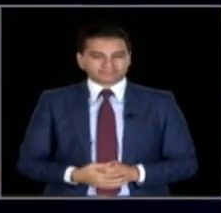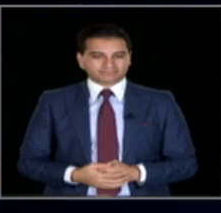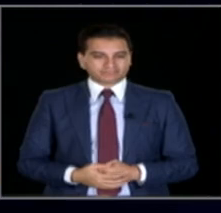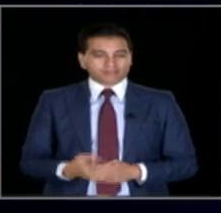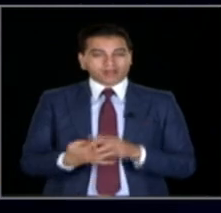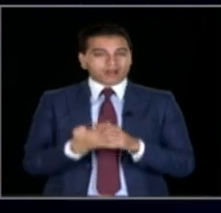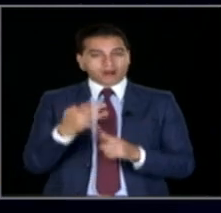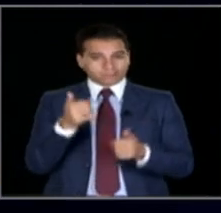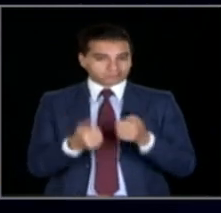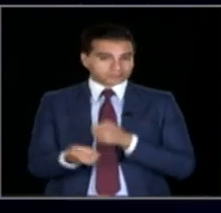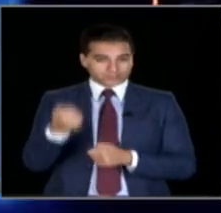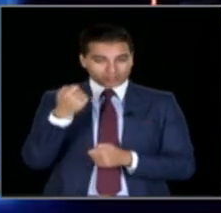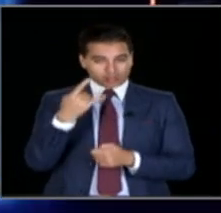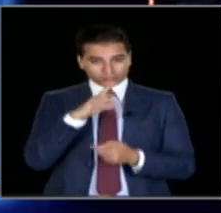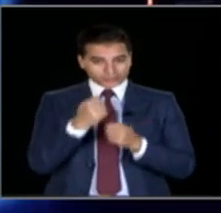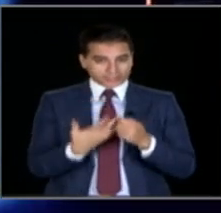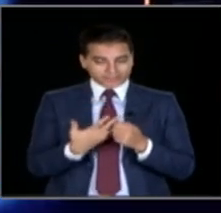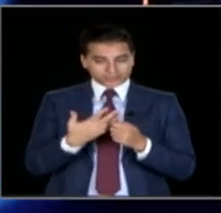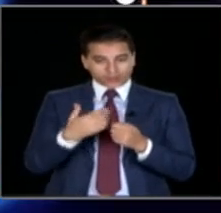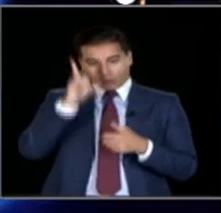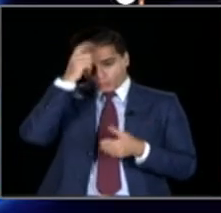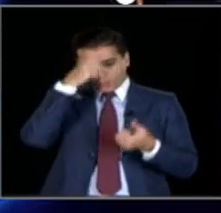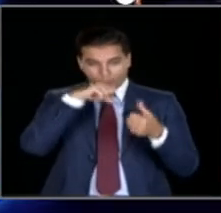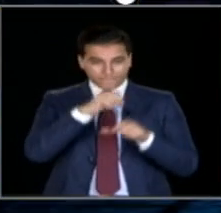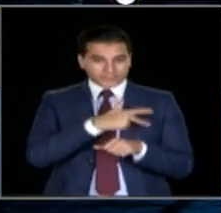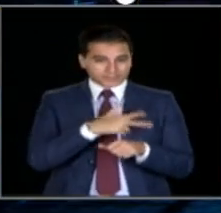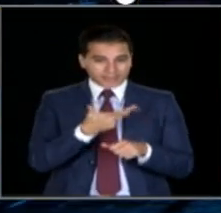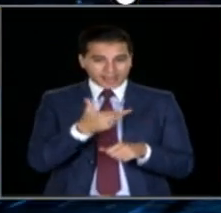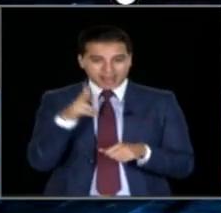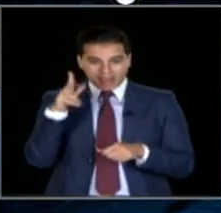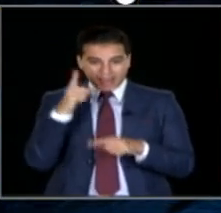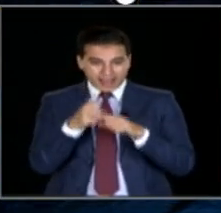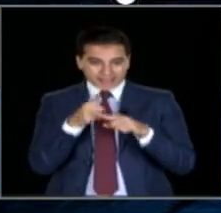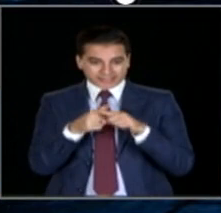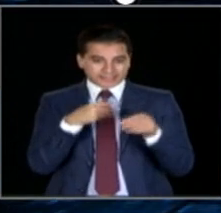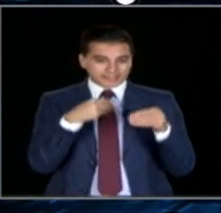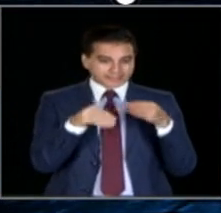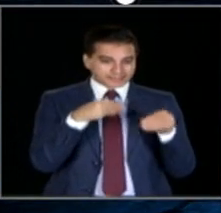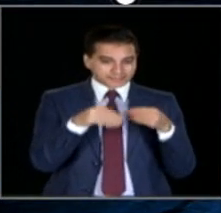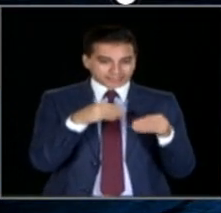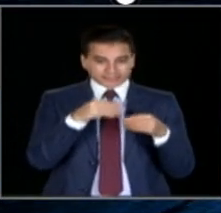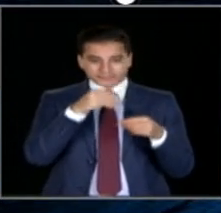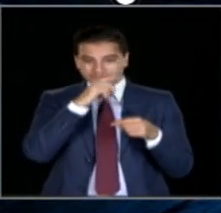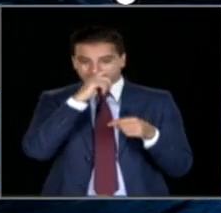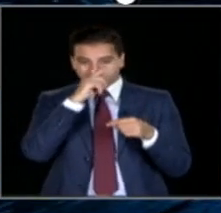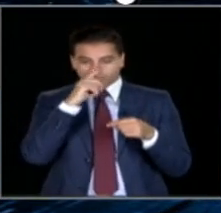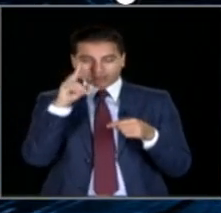ماشي. اربع اختيارات بزائد 10 او ناقص 5. الالومنيوم، الحديد، الكروم،